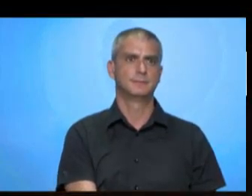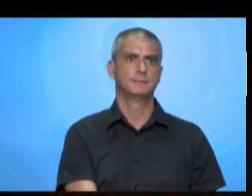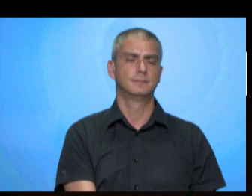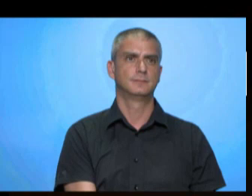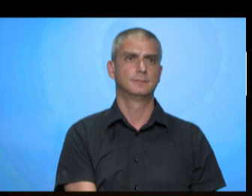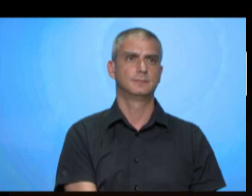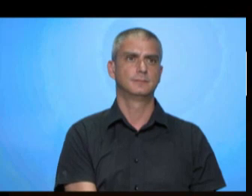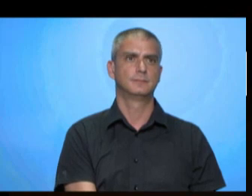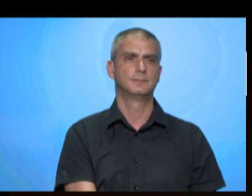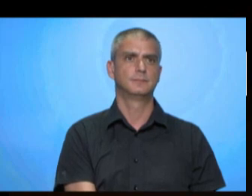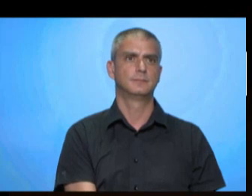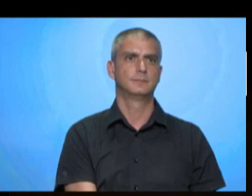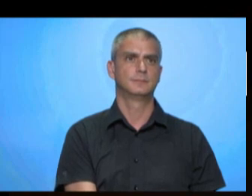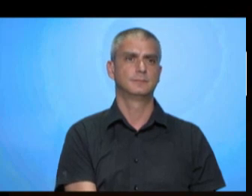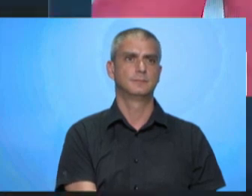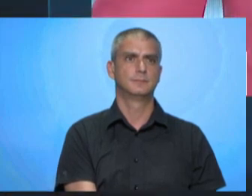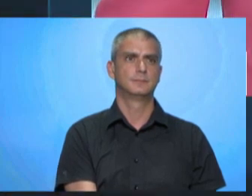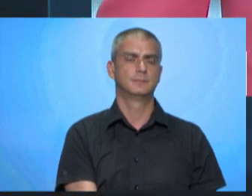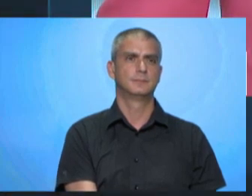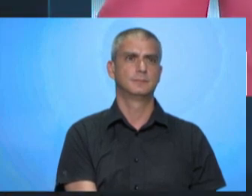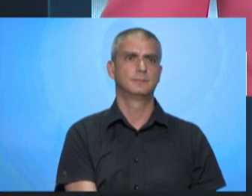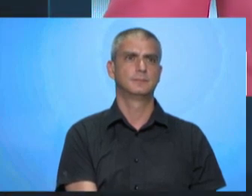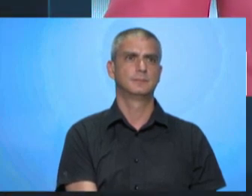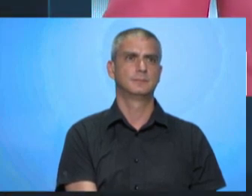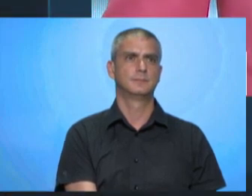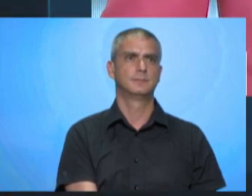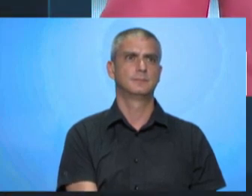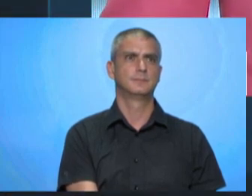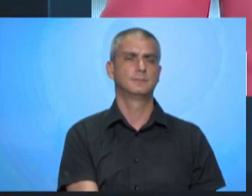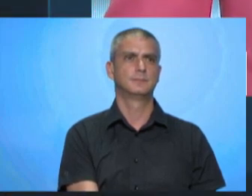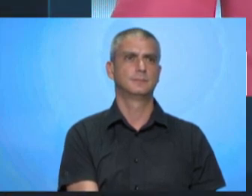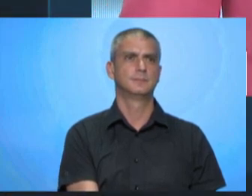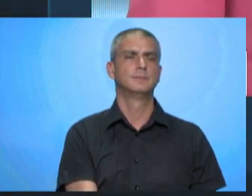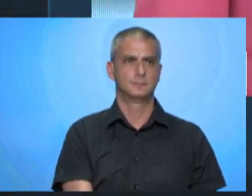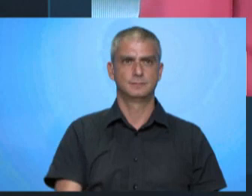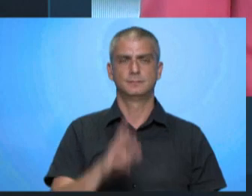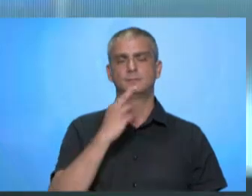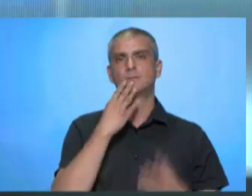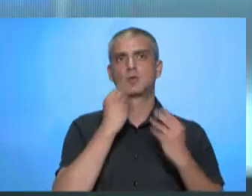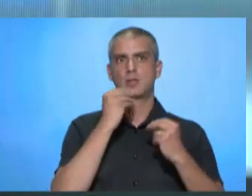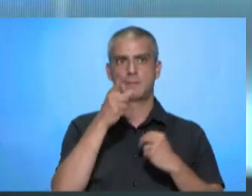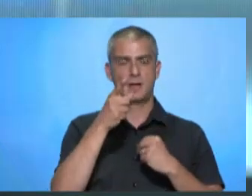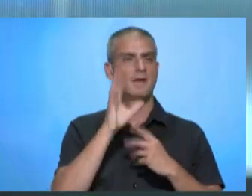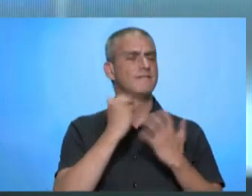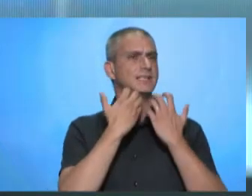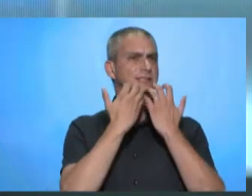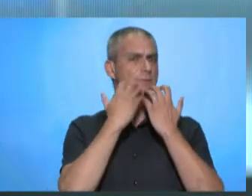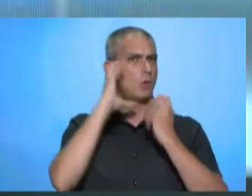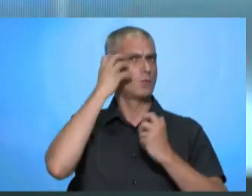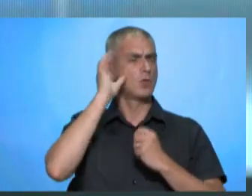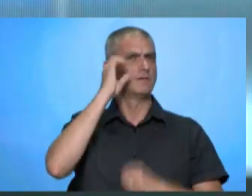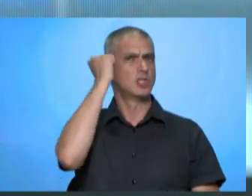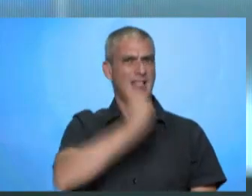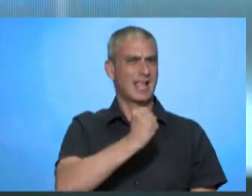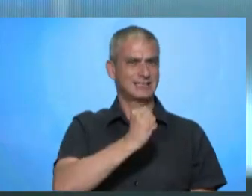משפחה, מתחילים את השבעה שבמהלכה גם כמובן תימשך חקירת הרצח. רון, תודה רבה לך על הדברים. והסיפור המטורף הזה של רצח